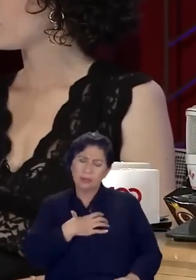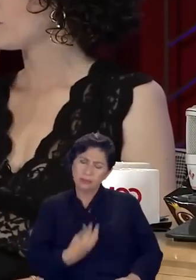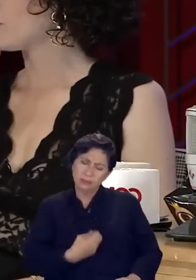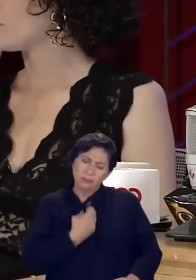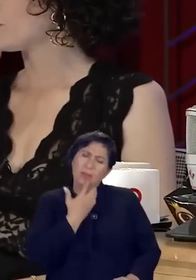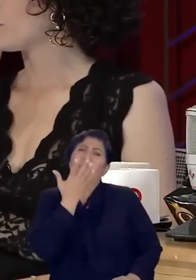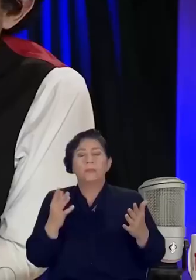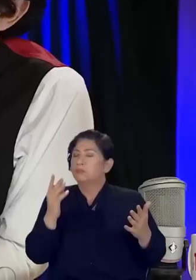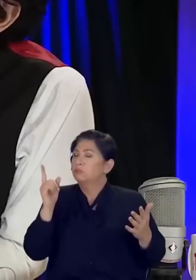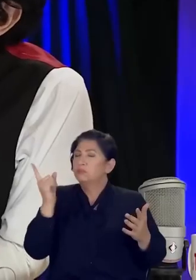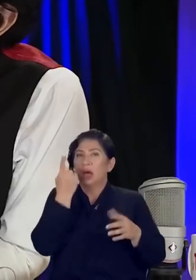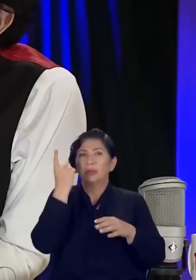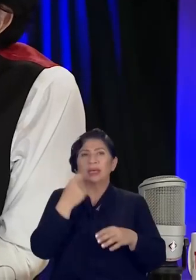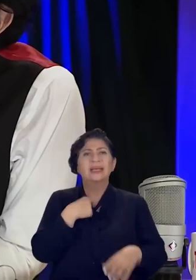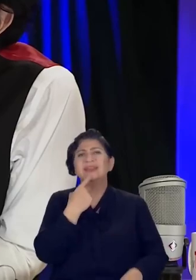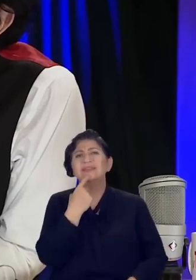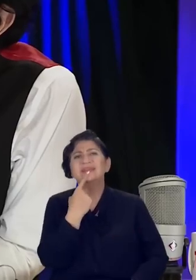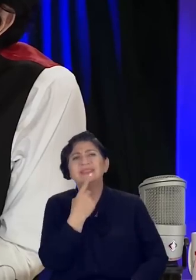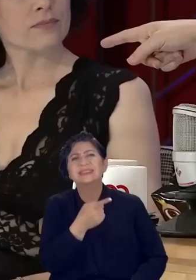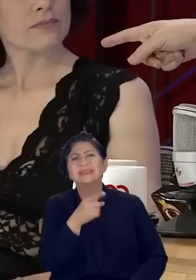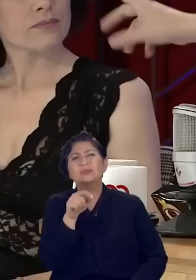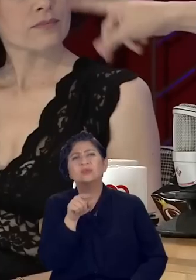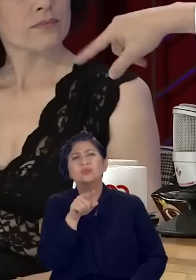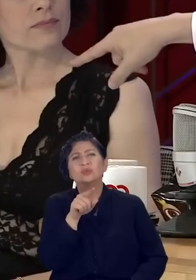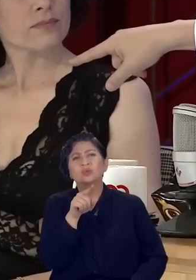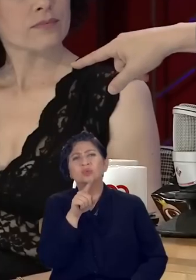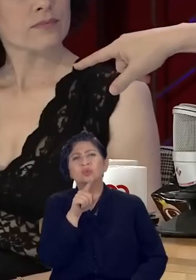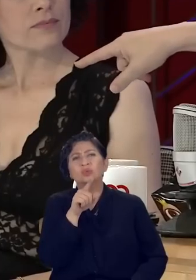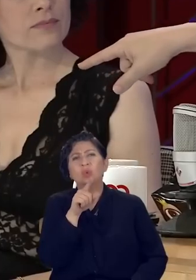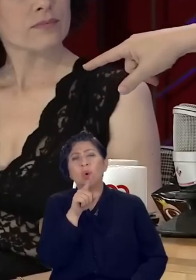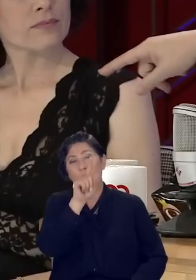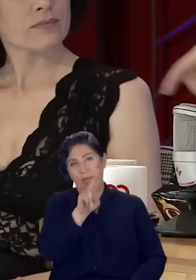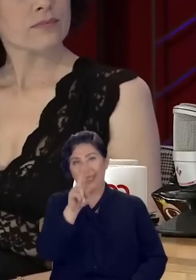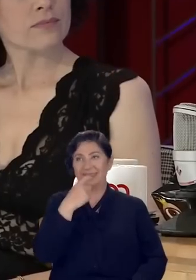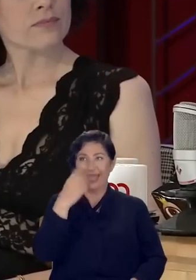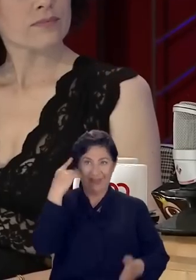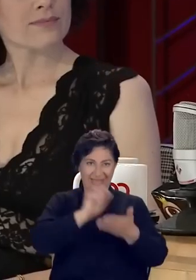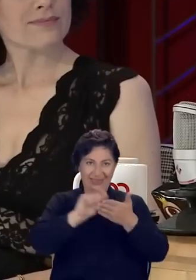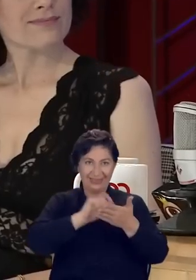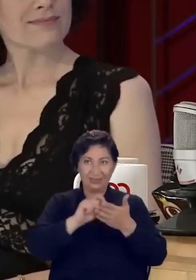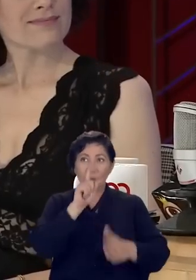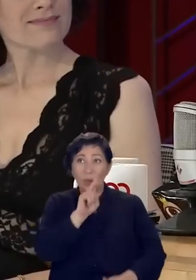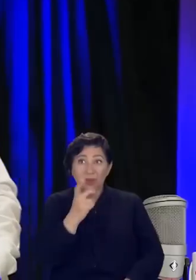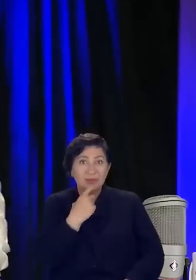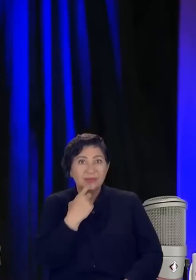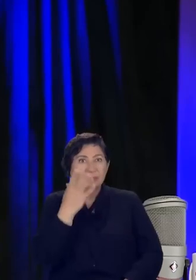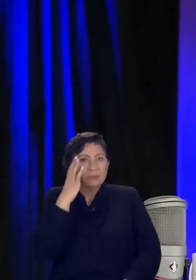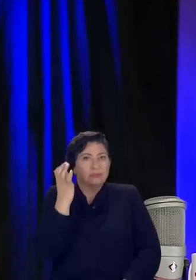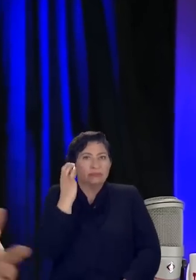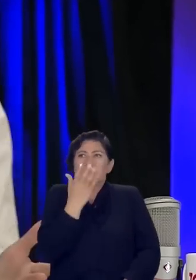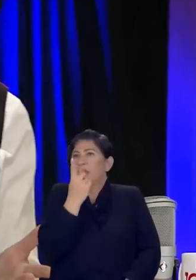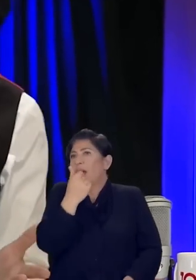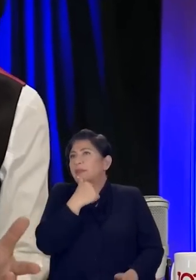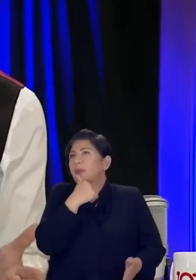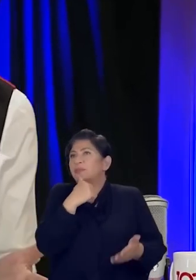Birden geliyor kendiliğinden. Kaç yaşındayım dedin? Şu an mı? O tarihte? 17. 17